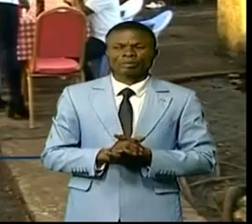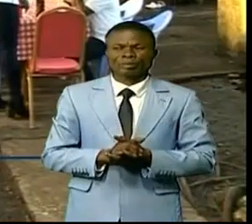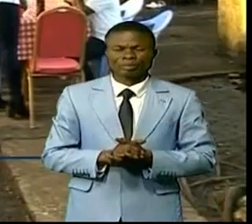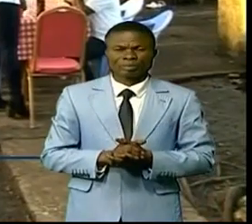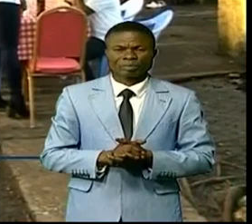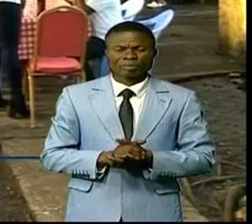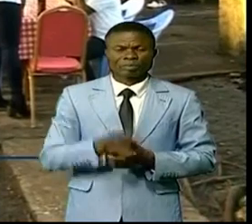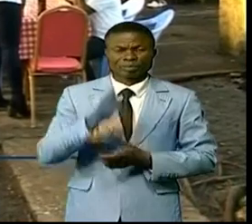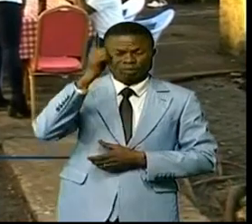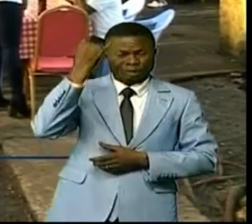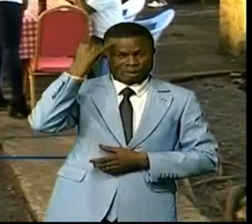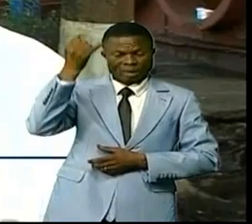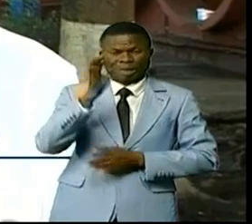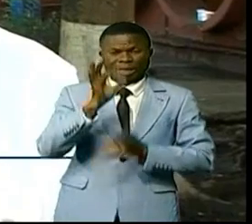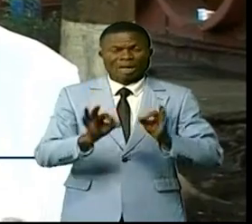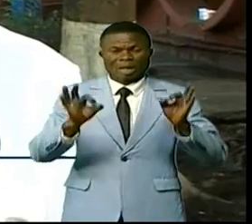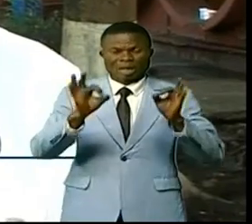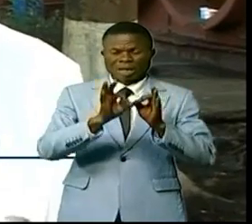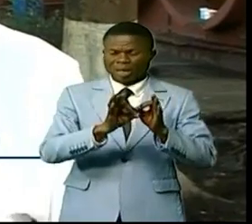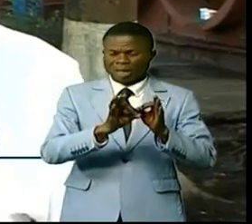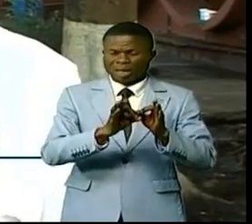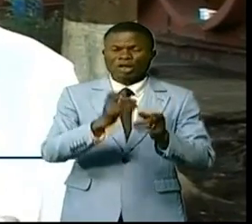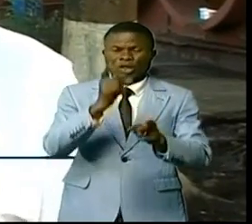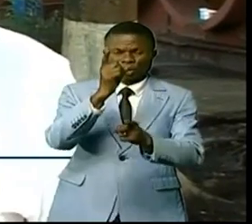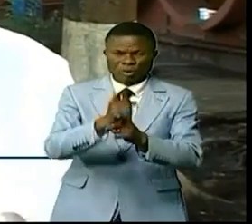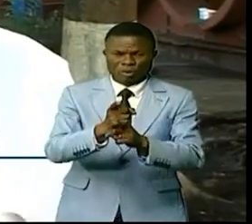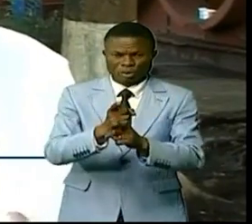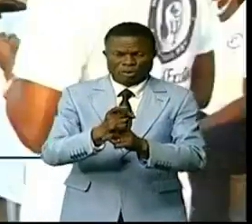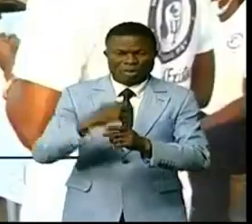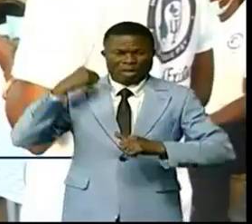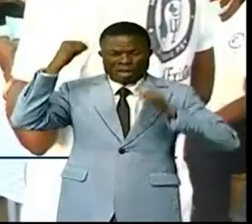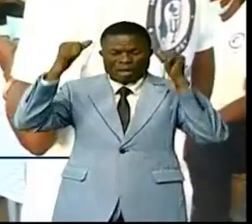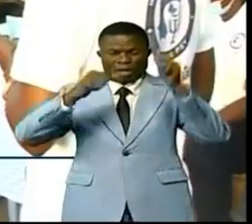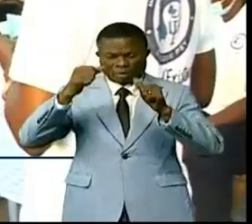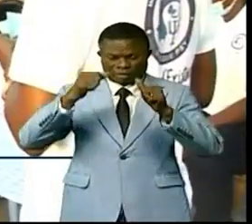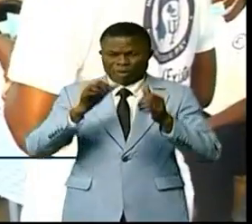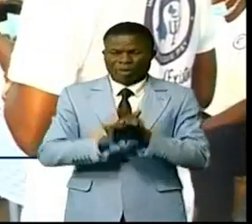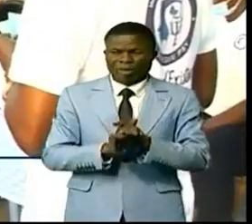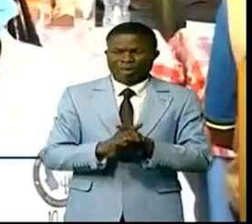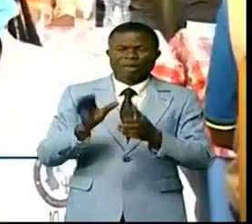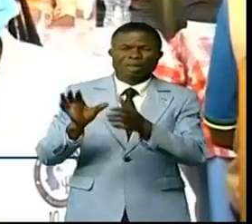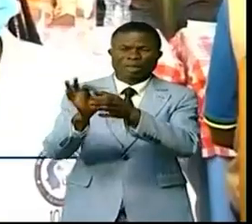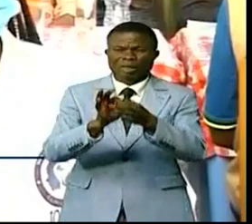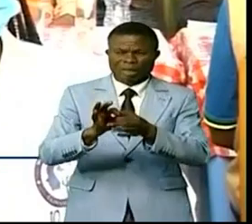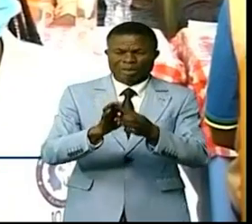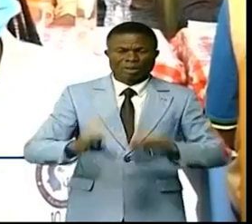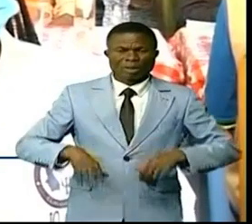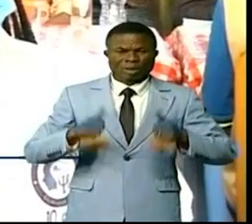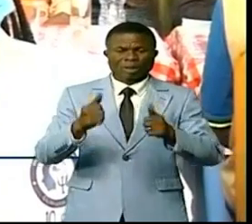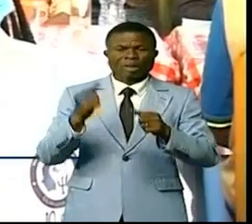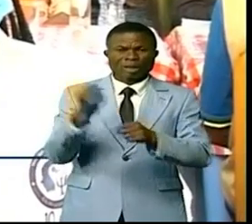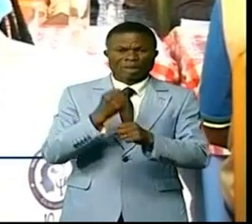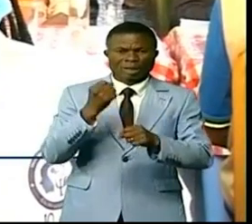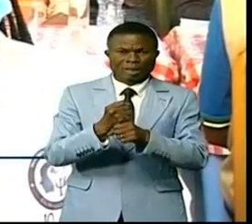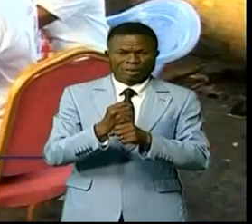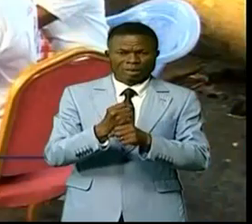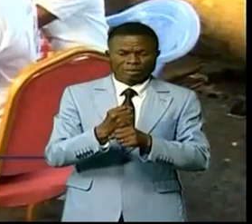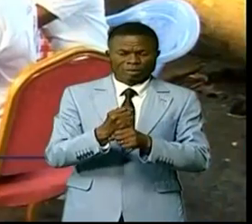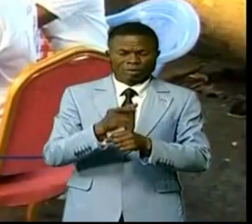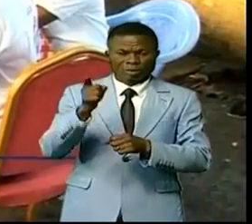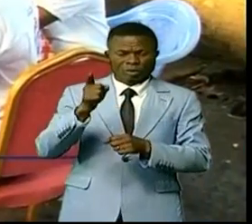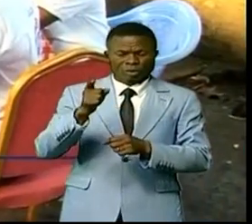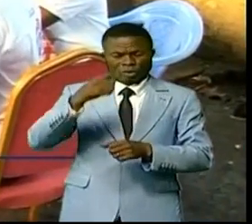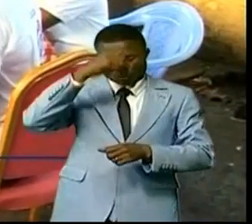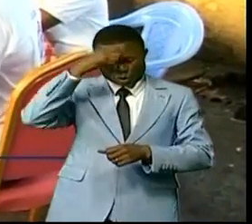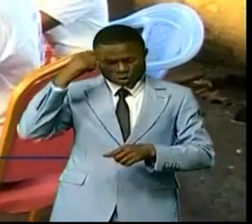L'un des aspects les plus riches et les plus complexes de la pratique infirmière réside dans la relation vivante dont il travaille auprès des personnes en